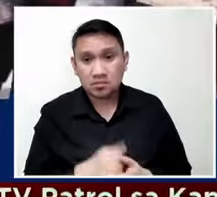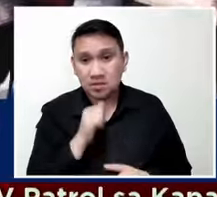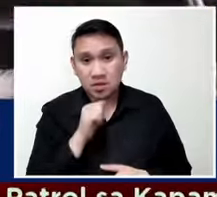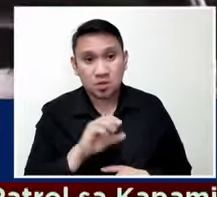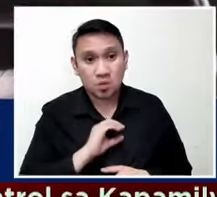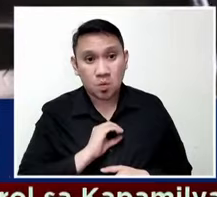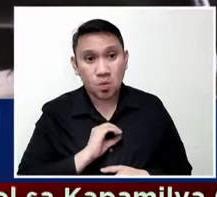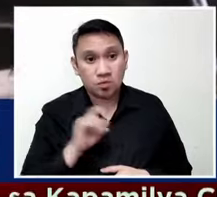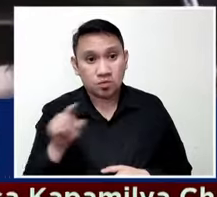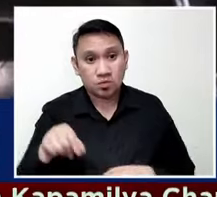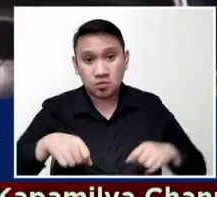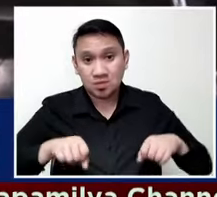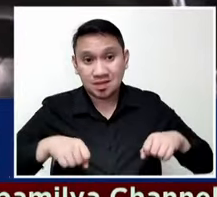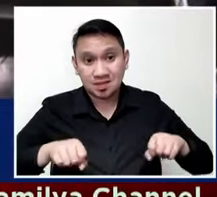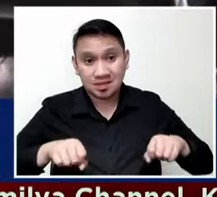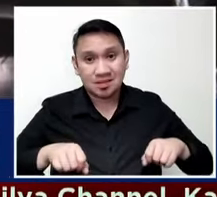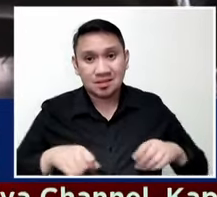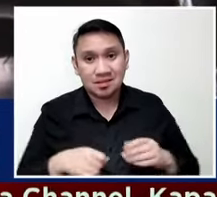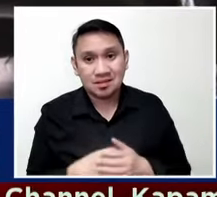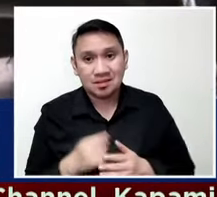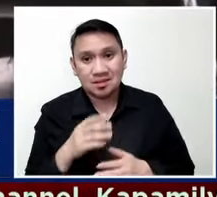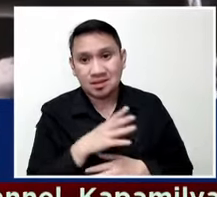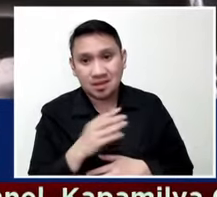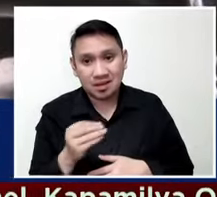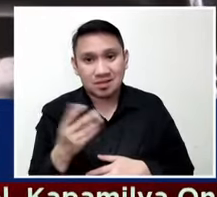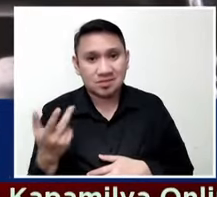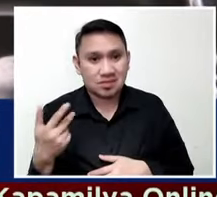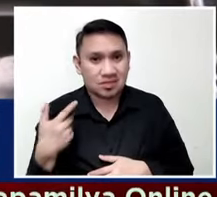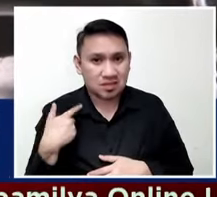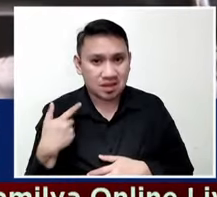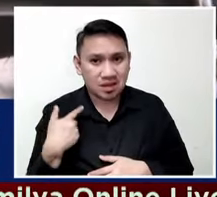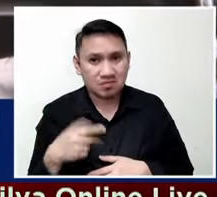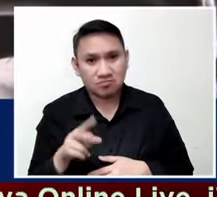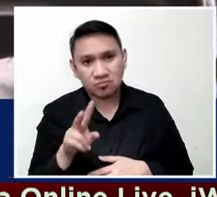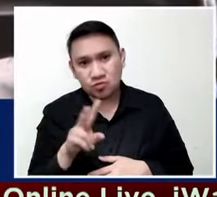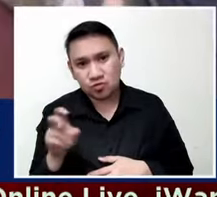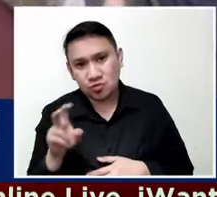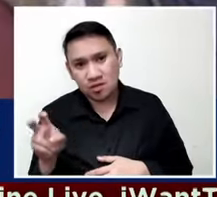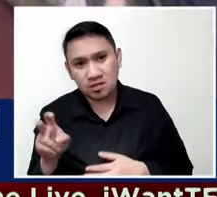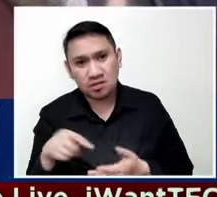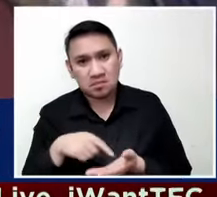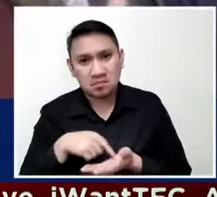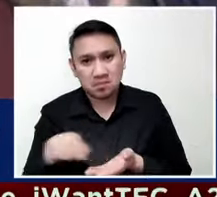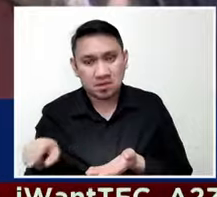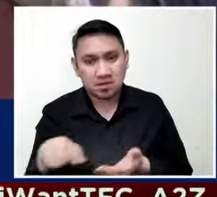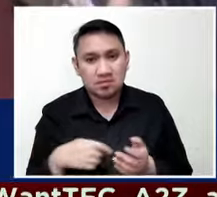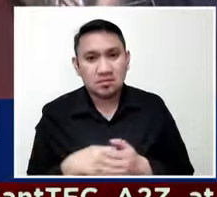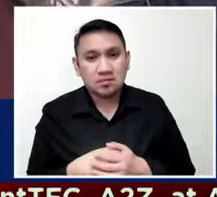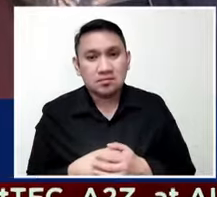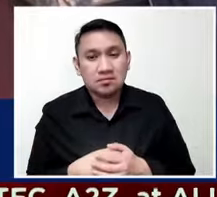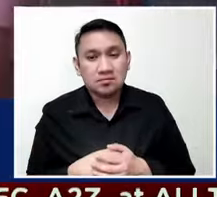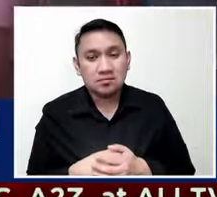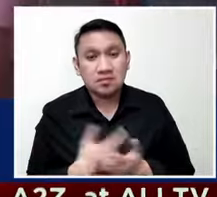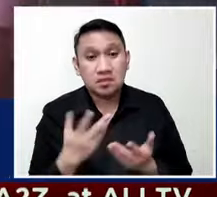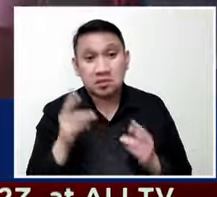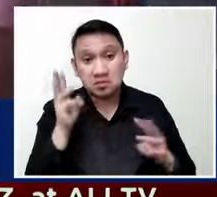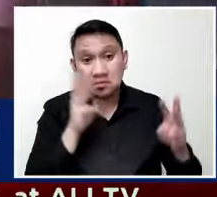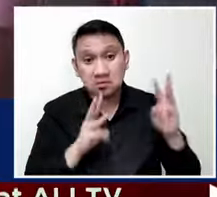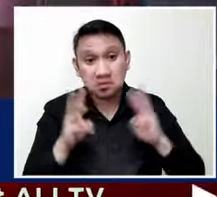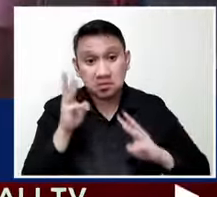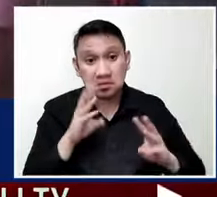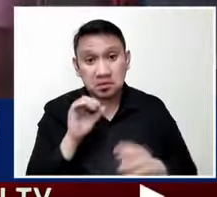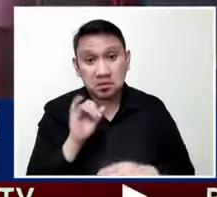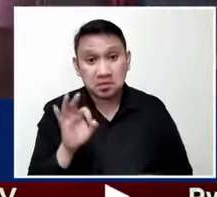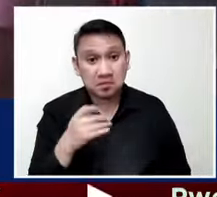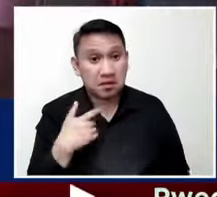ang ipinapasadang tricycle at nagbaboundary pa ng 200 pesos kada araw. Kaya mas inaalala niya ngayon kung kikita pa